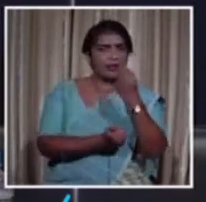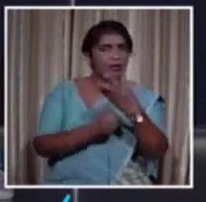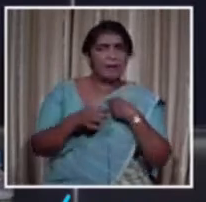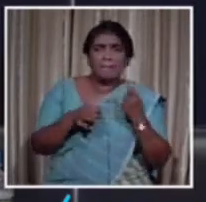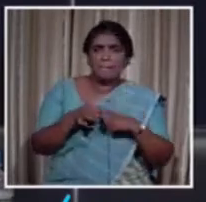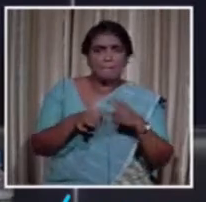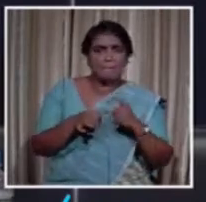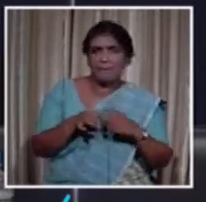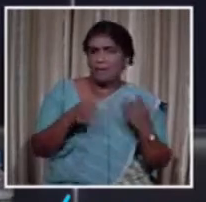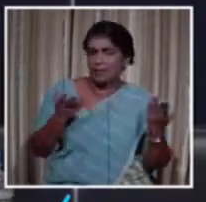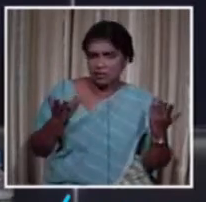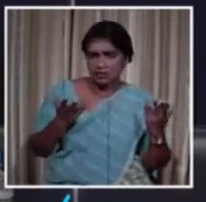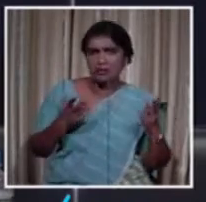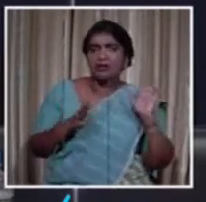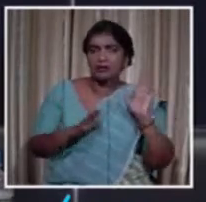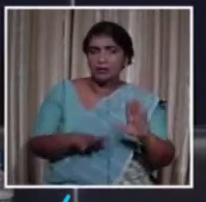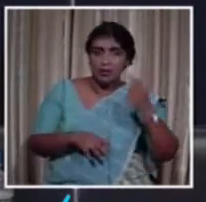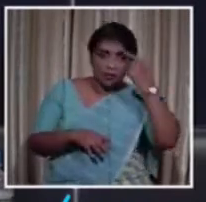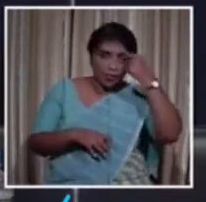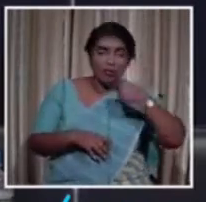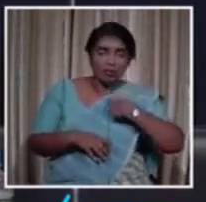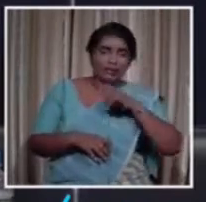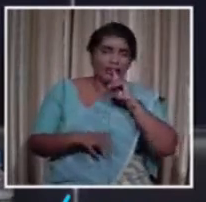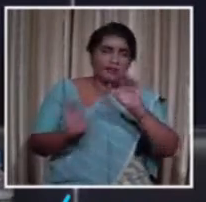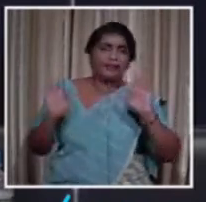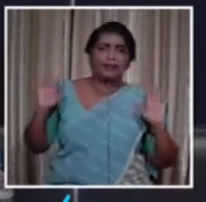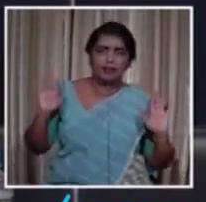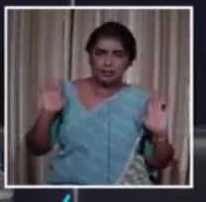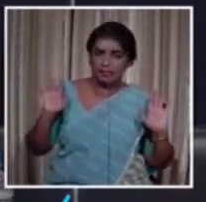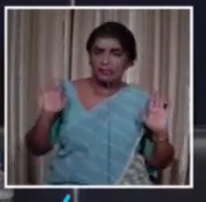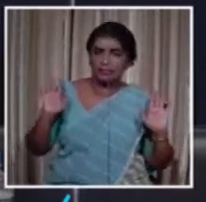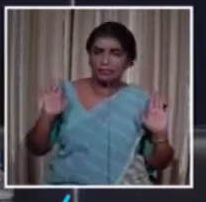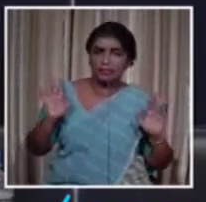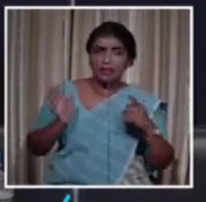නැහැ ඒ නිසා මේ කරුණ විතරයි කිව්වේ ඉතින් ඇත්ත